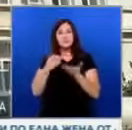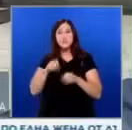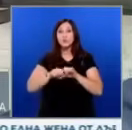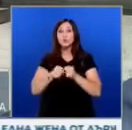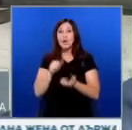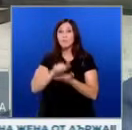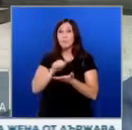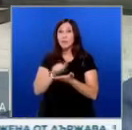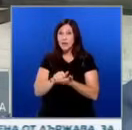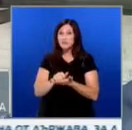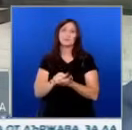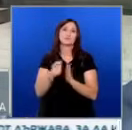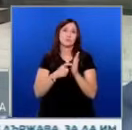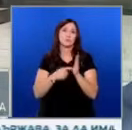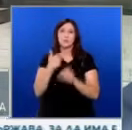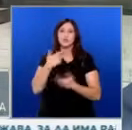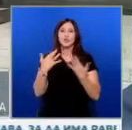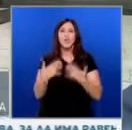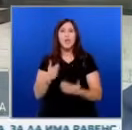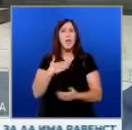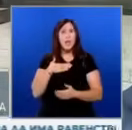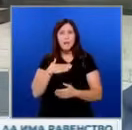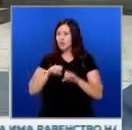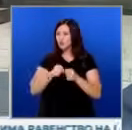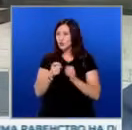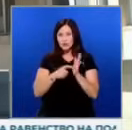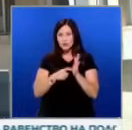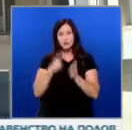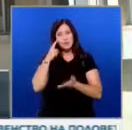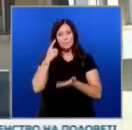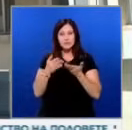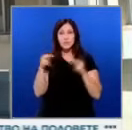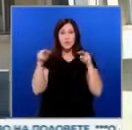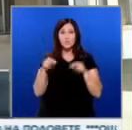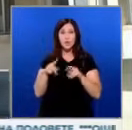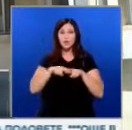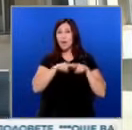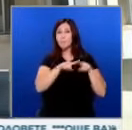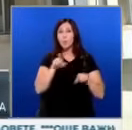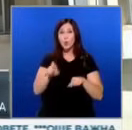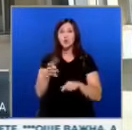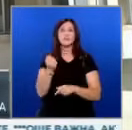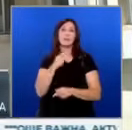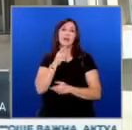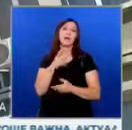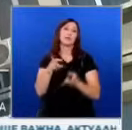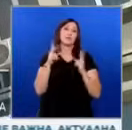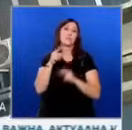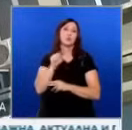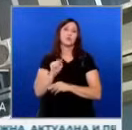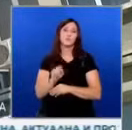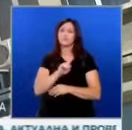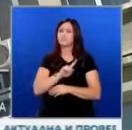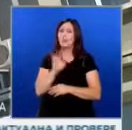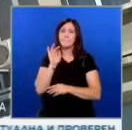личните данни. Дали има нарушение на закона, ще прецени наблюдаващия прокурор и ще вземе решение по този въпрос. Не